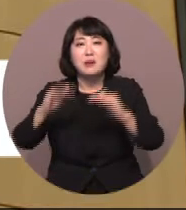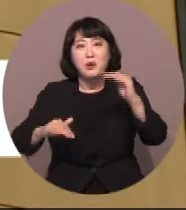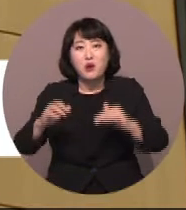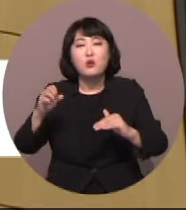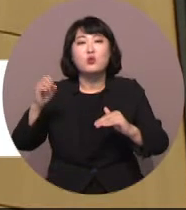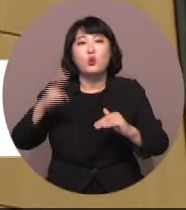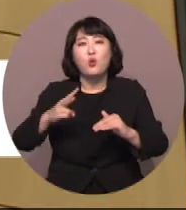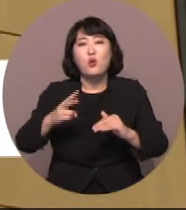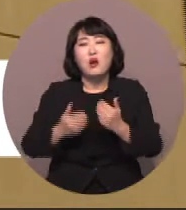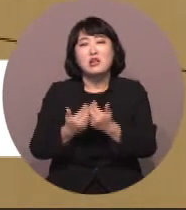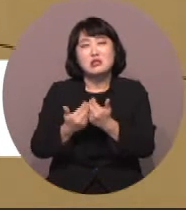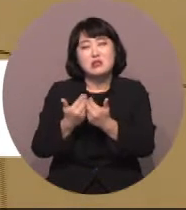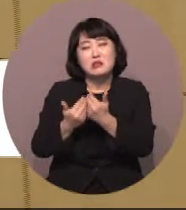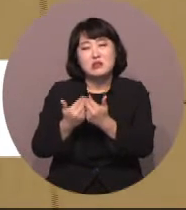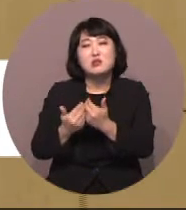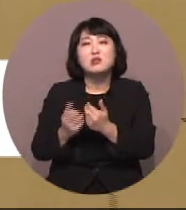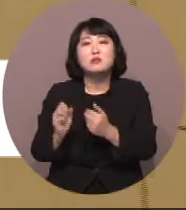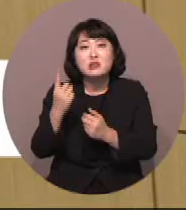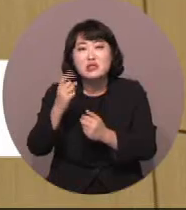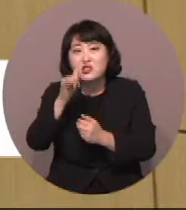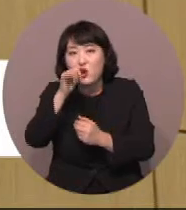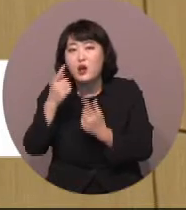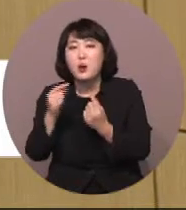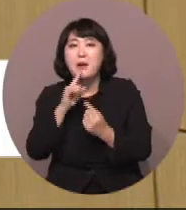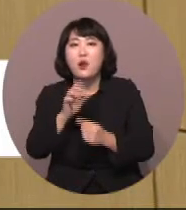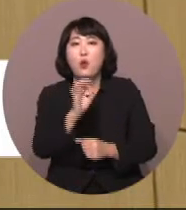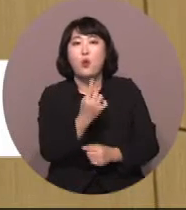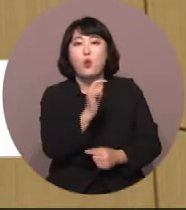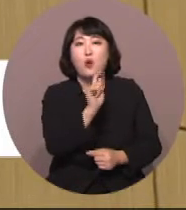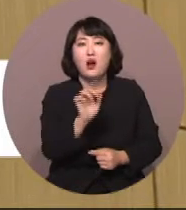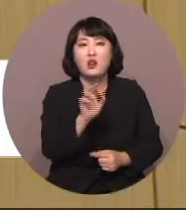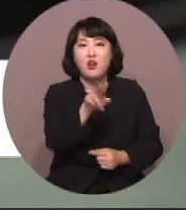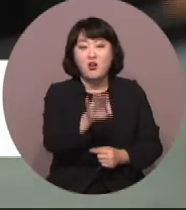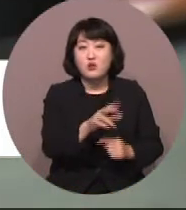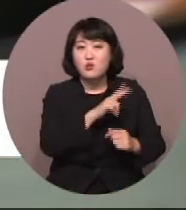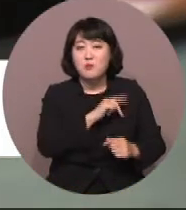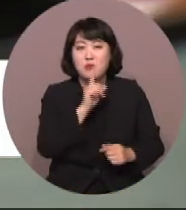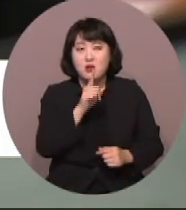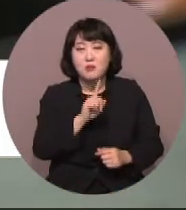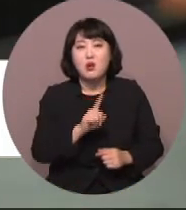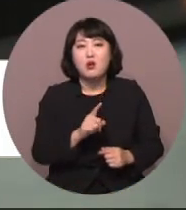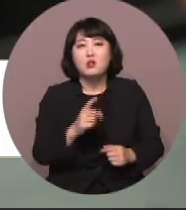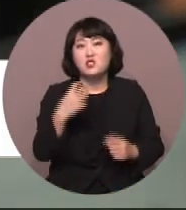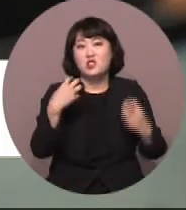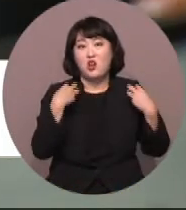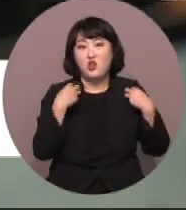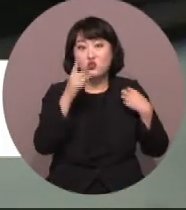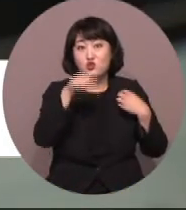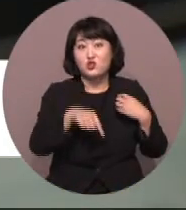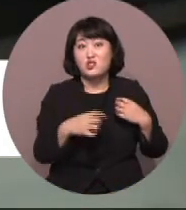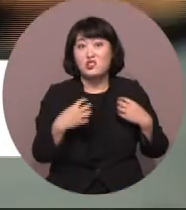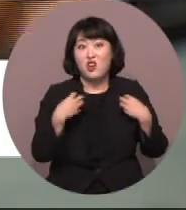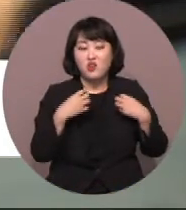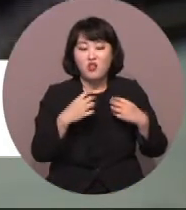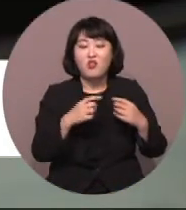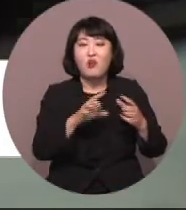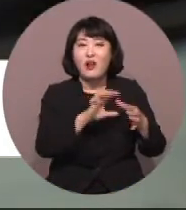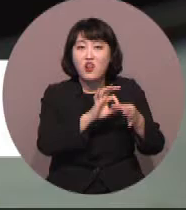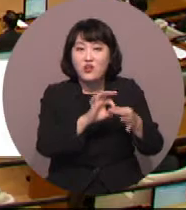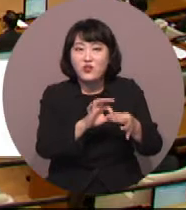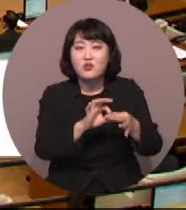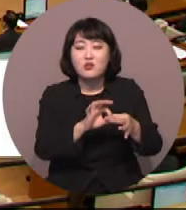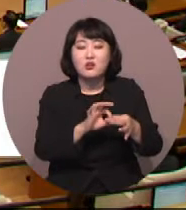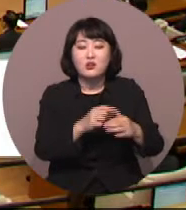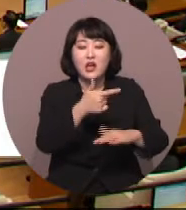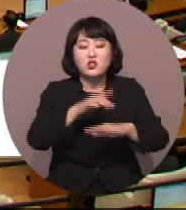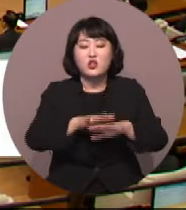갈등 요인이 될 것이라고 주장했고 5강 형이 얻은 청 다리 행정기관 된 대전의 둔 닫은 일관성 있는 정부